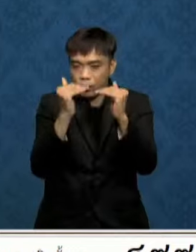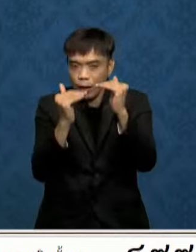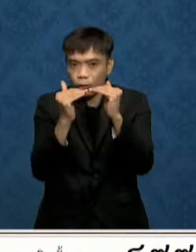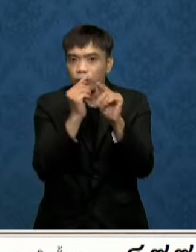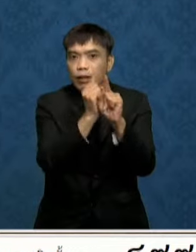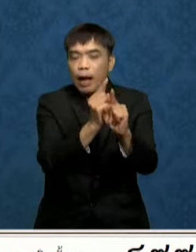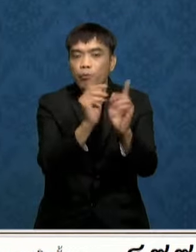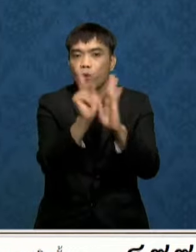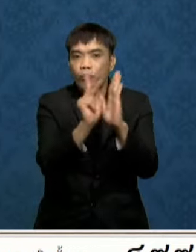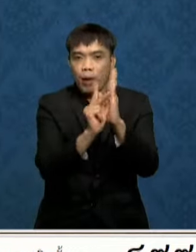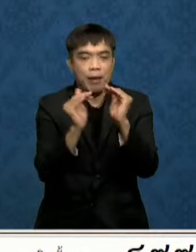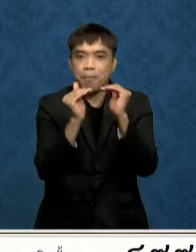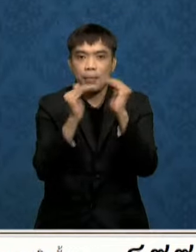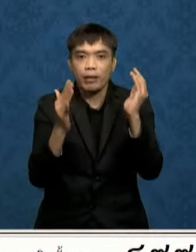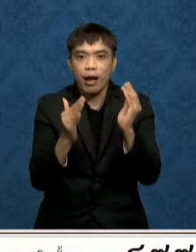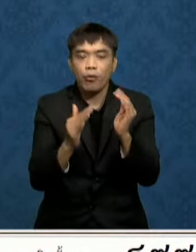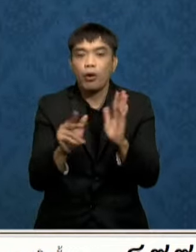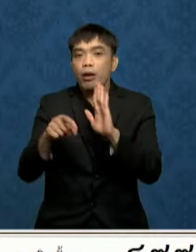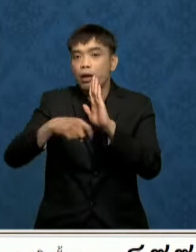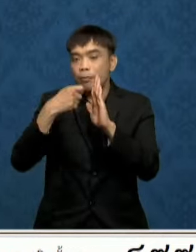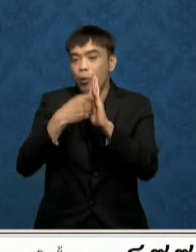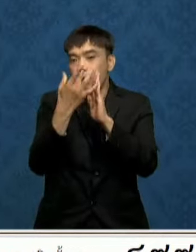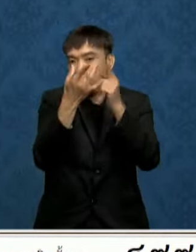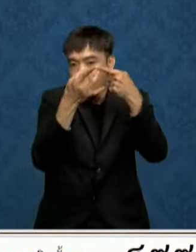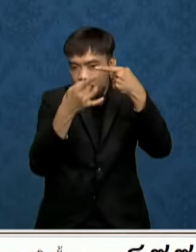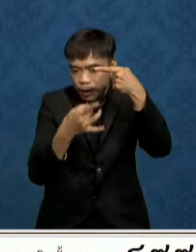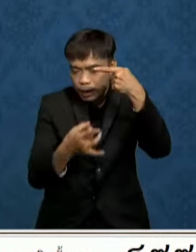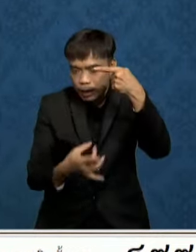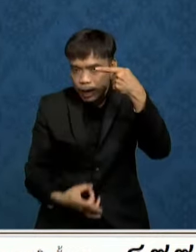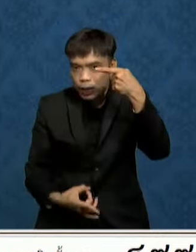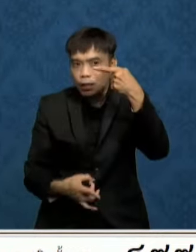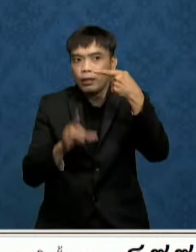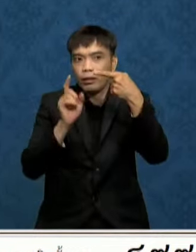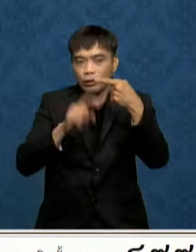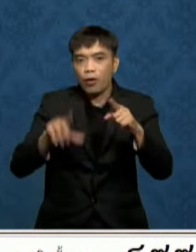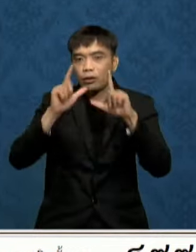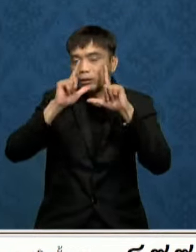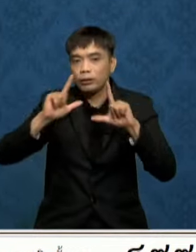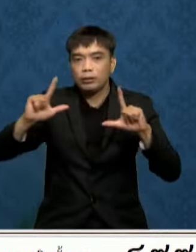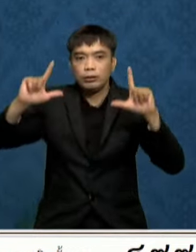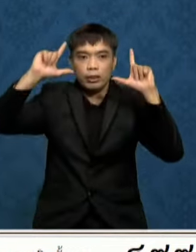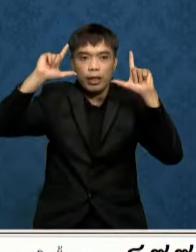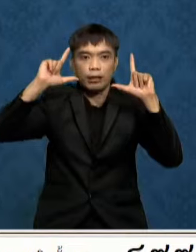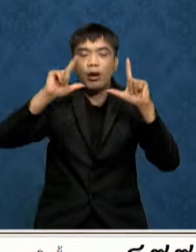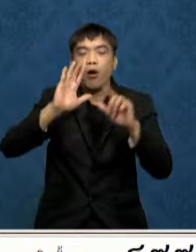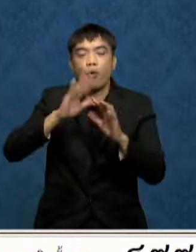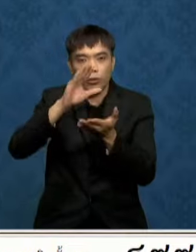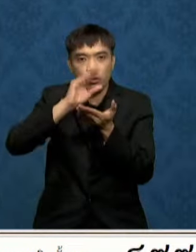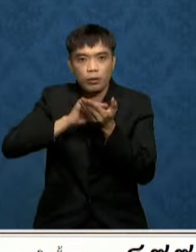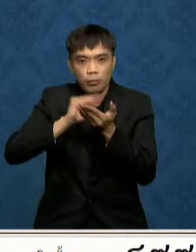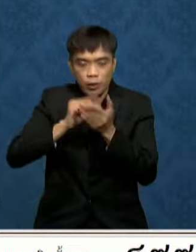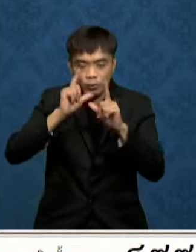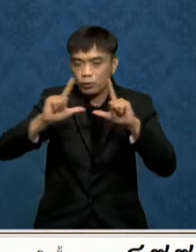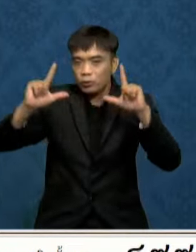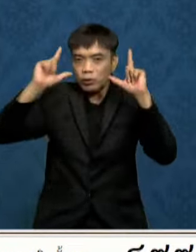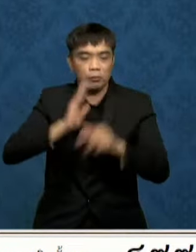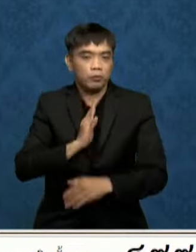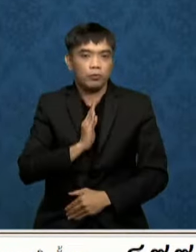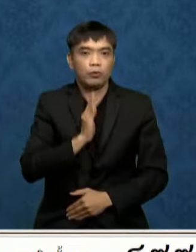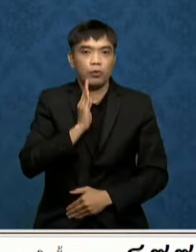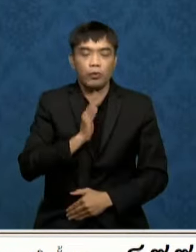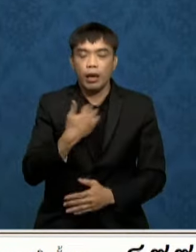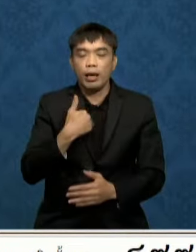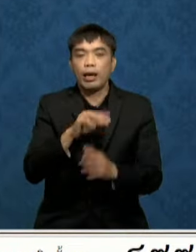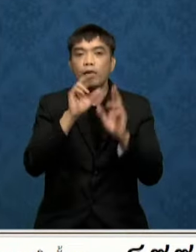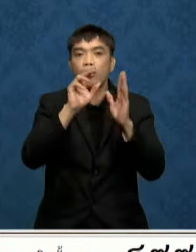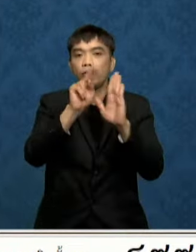กฎหมายโดยมีเหตุผลดังต่อไปนี้เพราะว่าเราจำเป็นที่จะต้องรักษาชื่อเสียงที่เราสะสมมานานนะคะแล้วก็เพื่อทำโครงการเรือธงของ